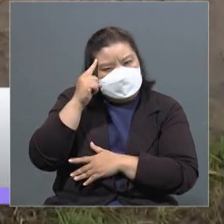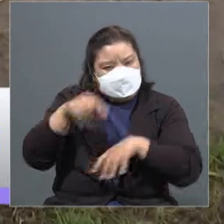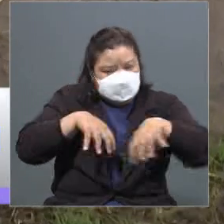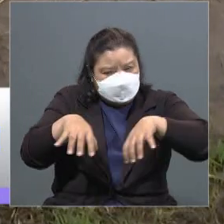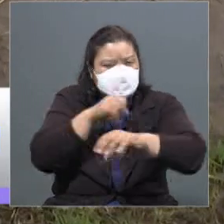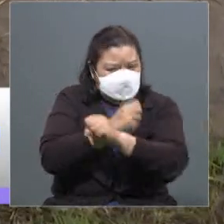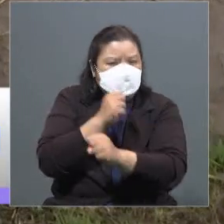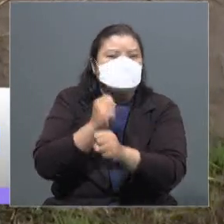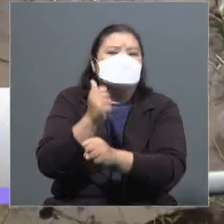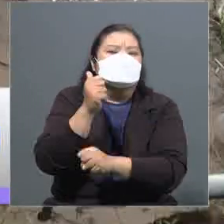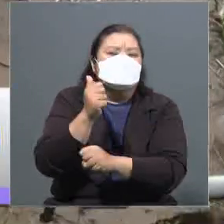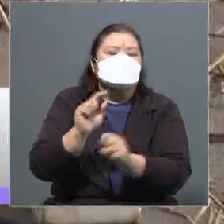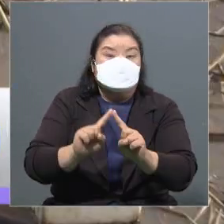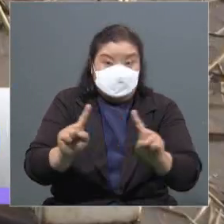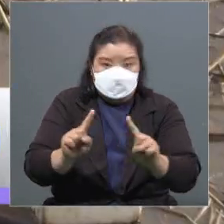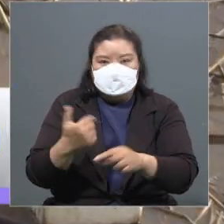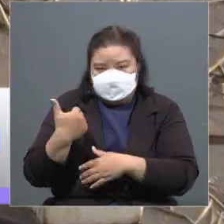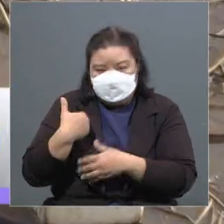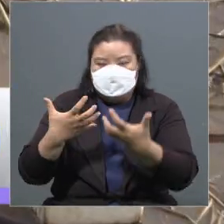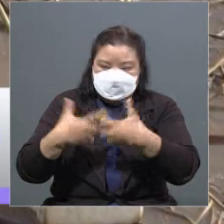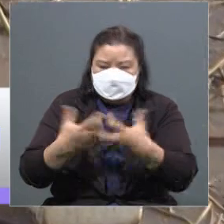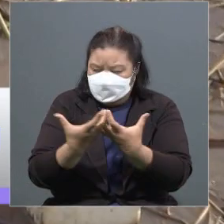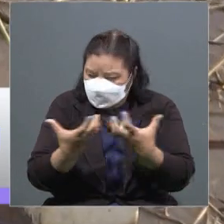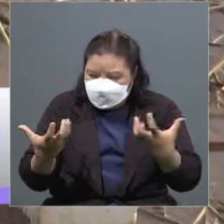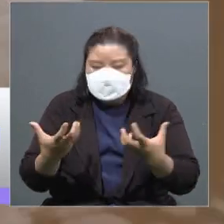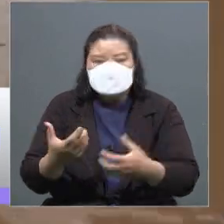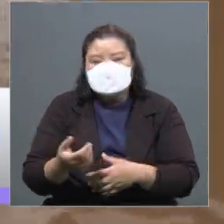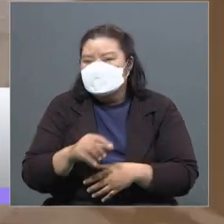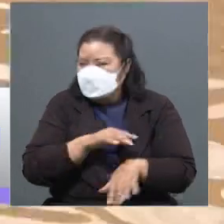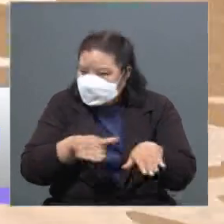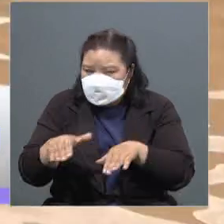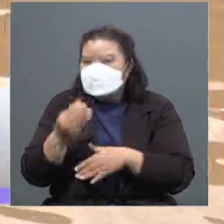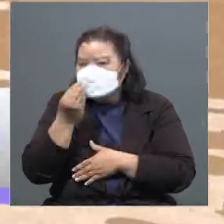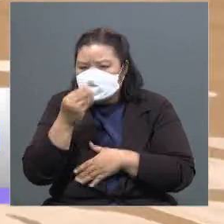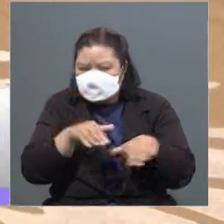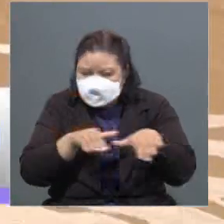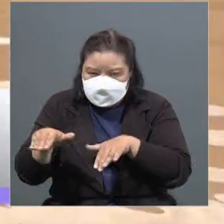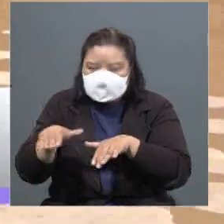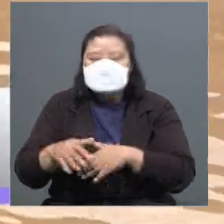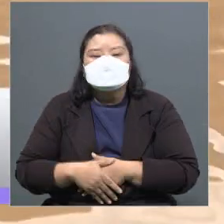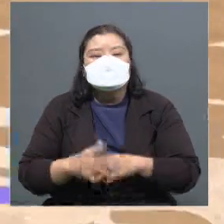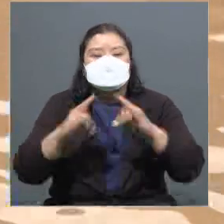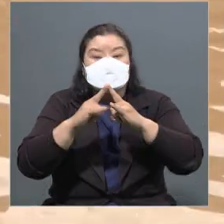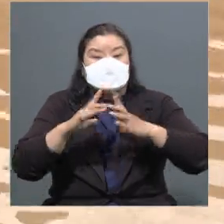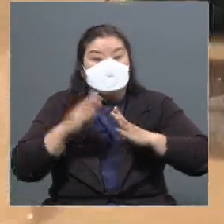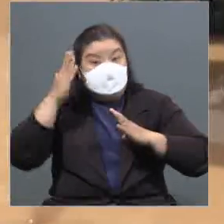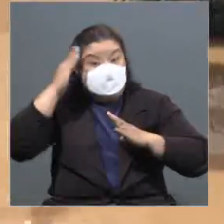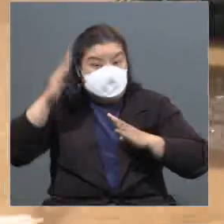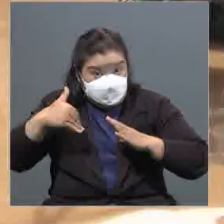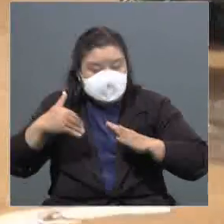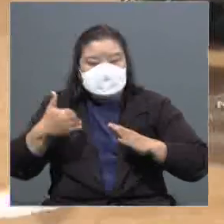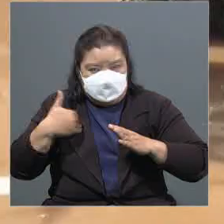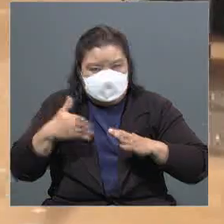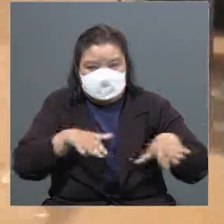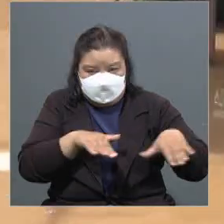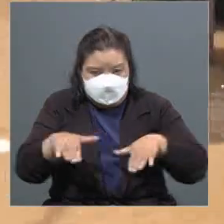การเตรียมแผนรับมือค่ะระดมเครื่องมือเครื่องจักรอุปกรณ์แล้วก็อาหารเอาไว้แล้วขณะที่ศูนย์พักพิงอยู่ในแผนเผชิญเหตุของทุกจังหวัด